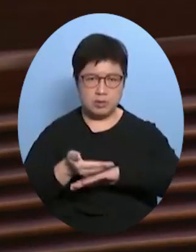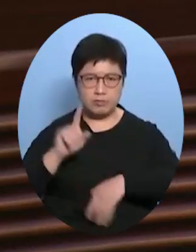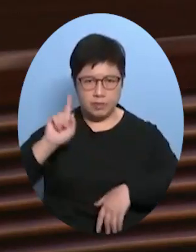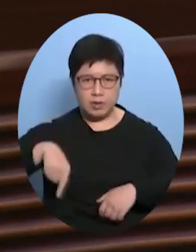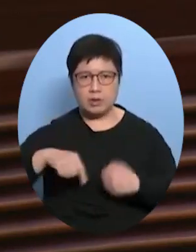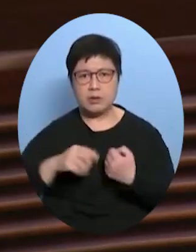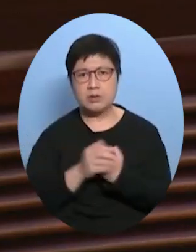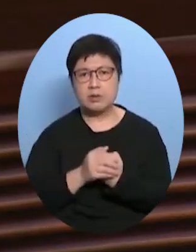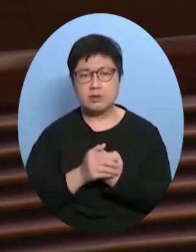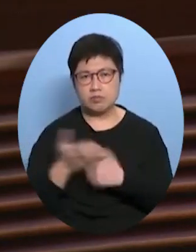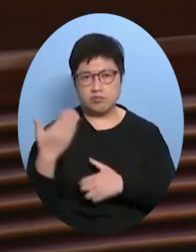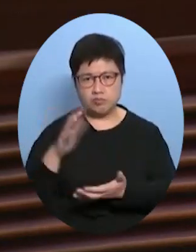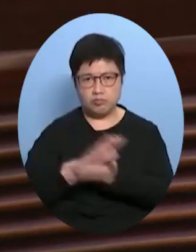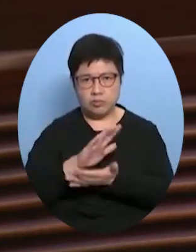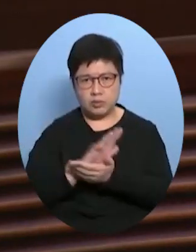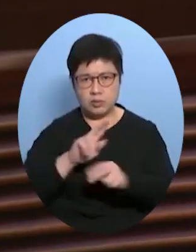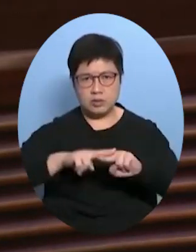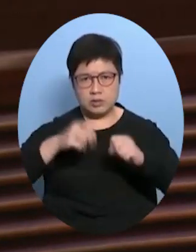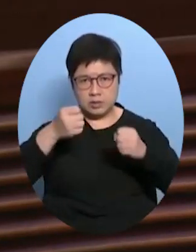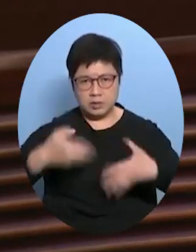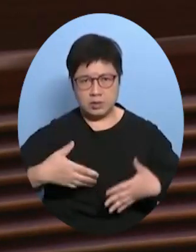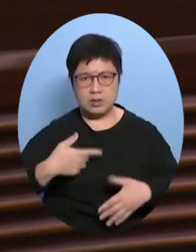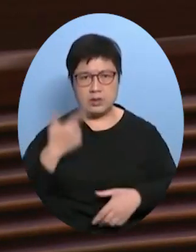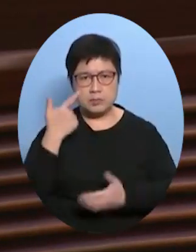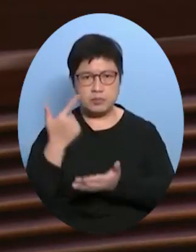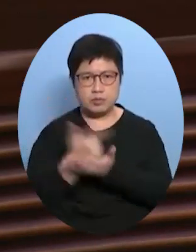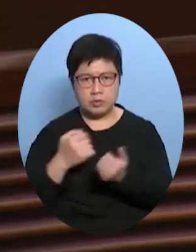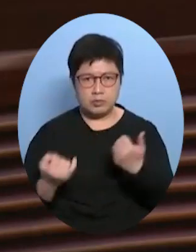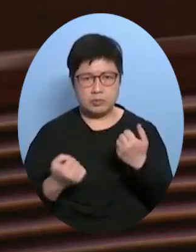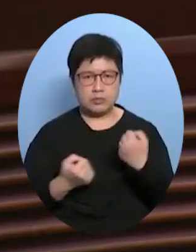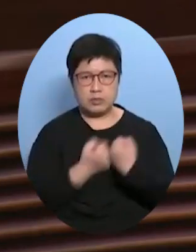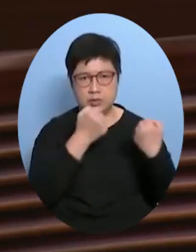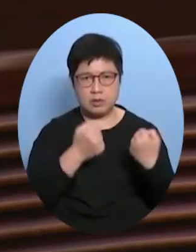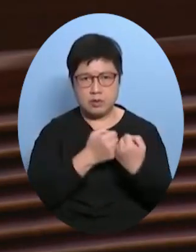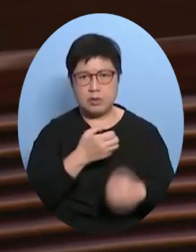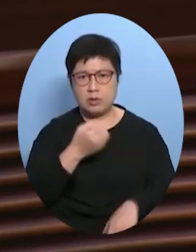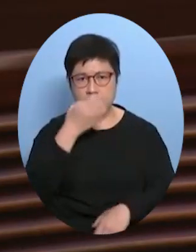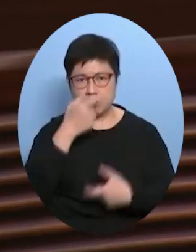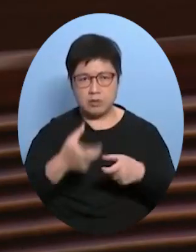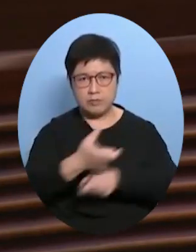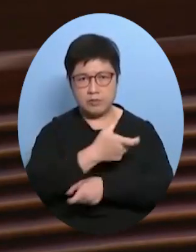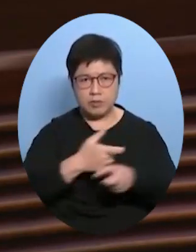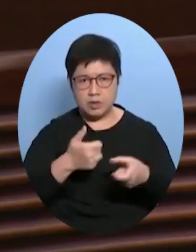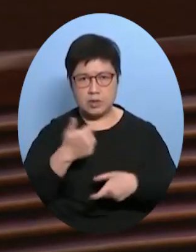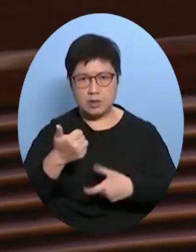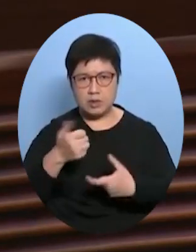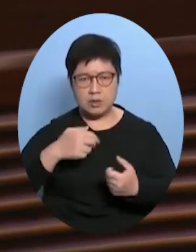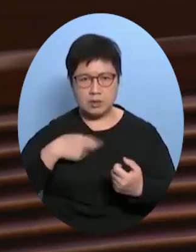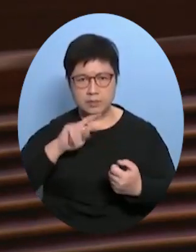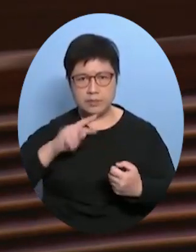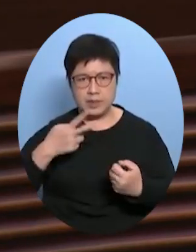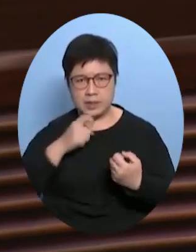去幾年，一國兩制受到嚴重的衝擊，香港的繁榮穩定面對前所未有的挑